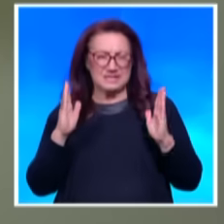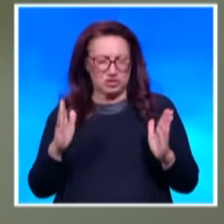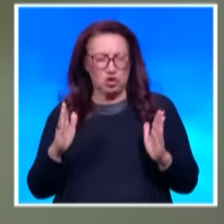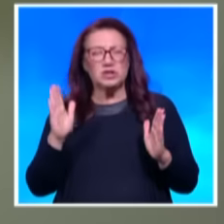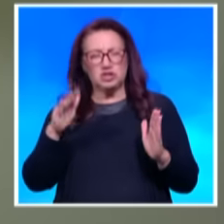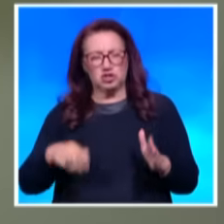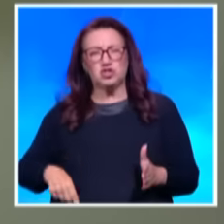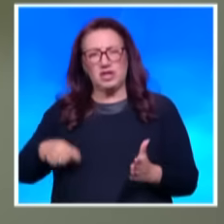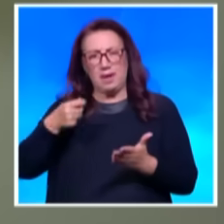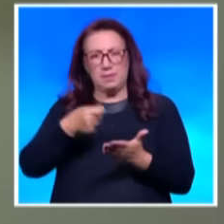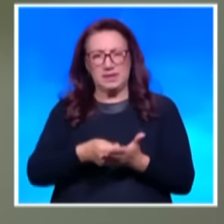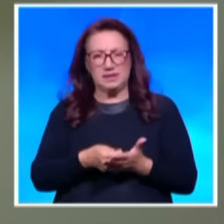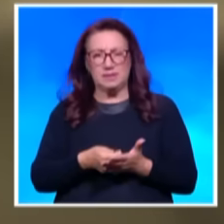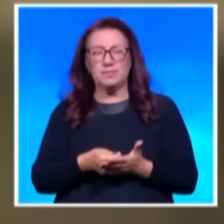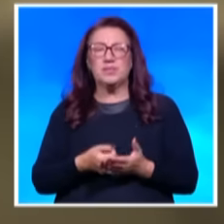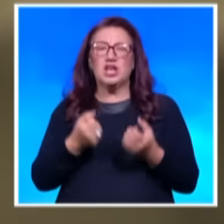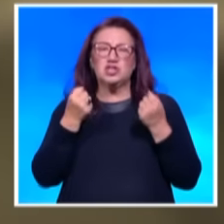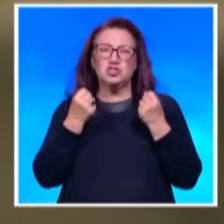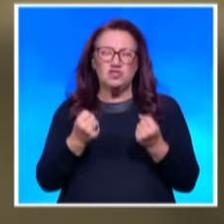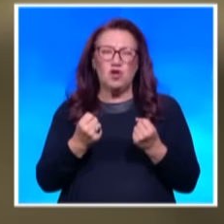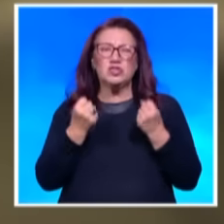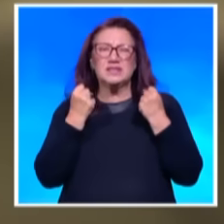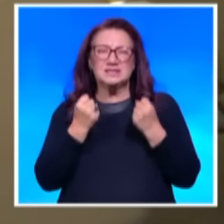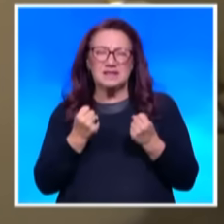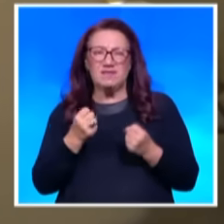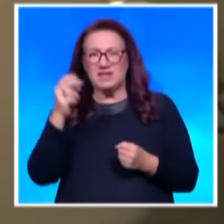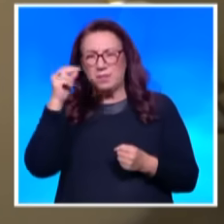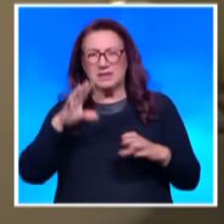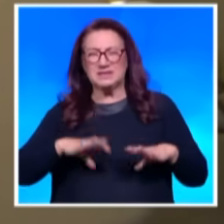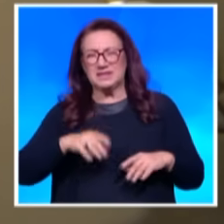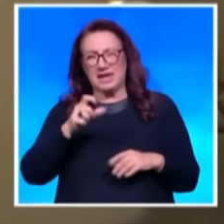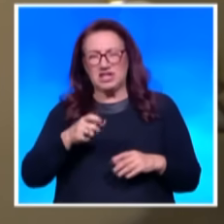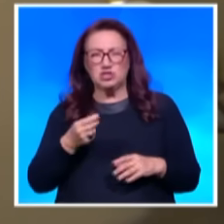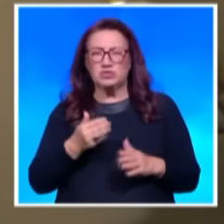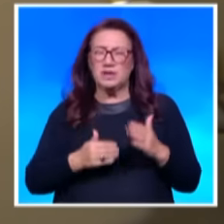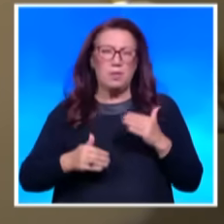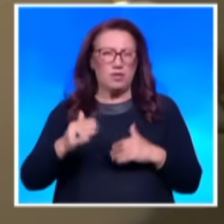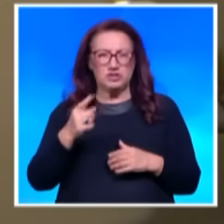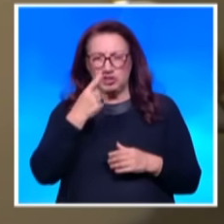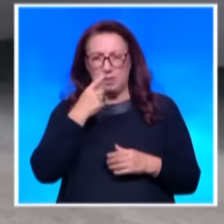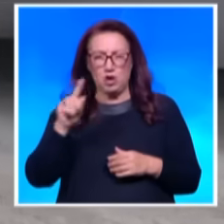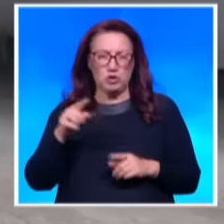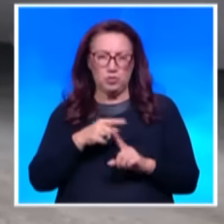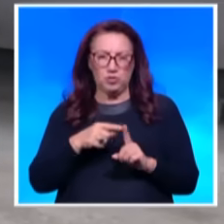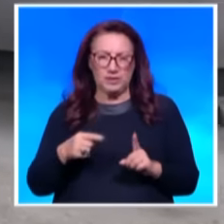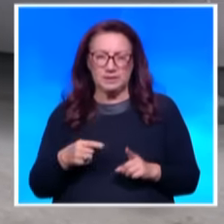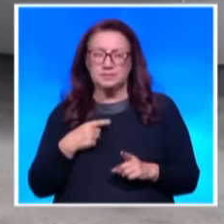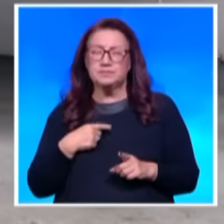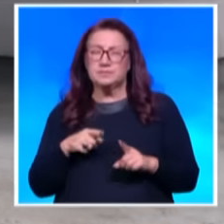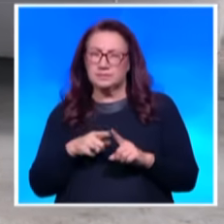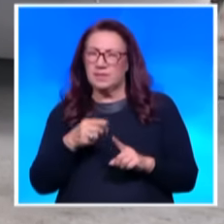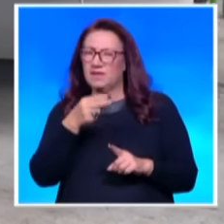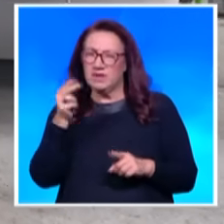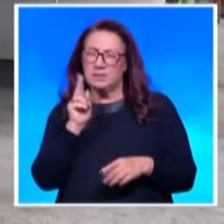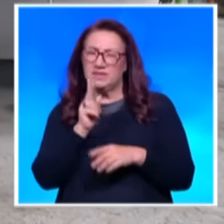бъдат осигурени. Живота и здравето на българските граждани струват повече от 1,5 млн. В дружеството до дни влиза и проверка на държавата и Комисията